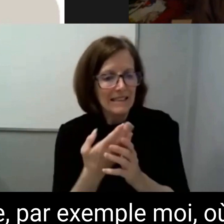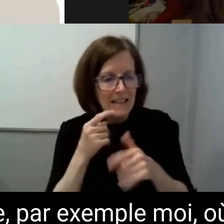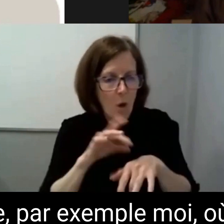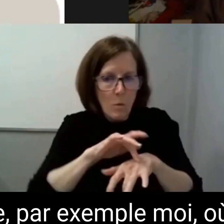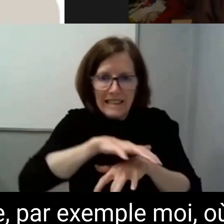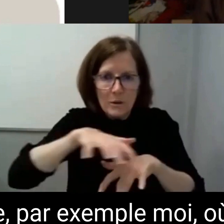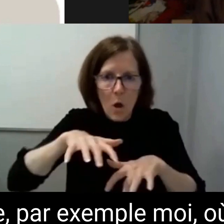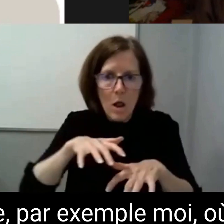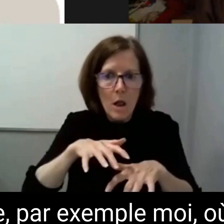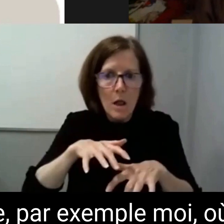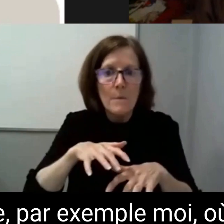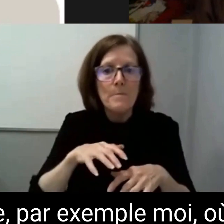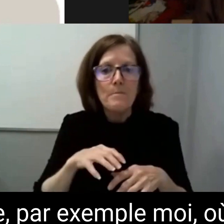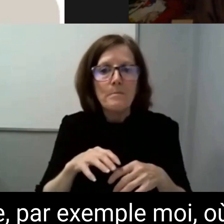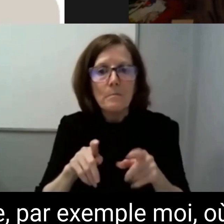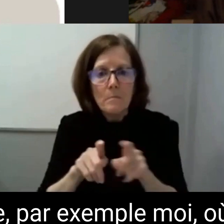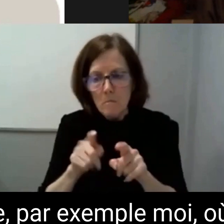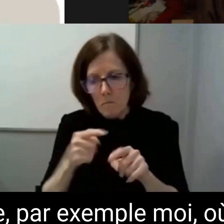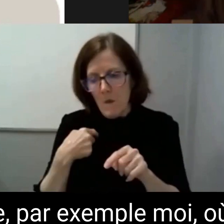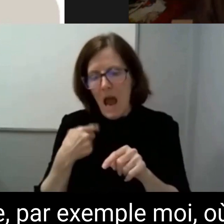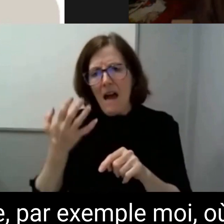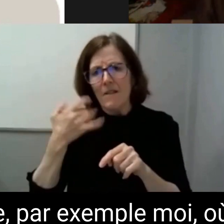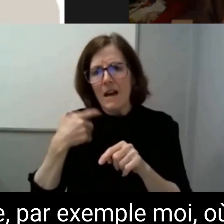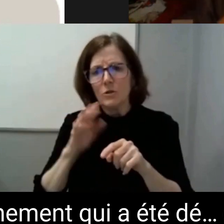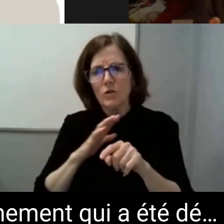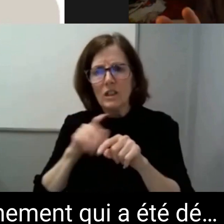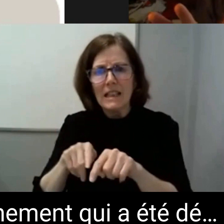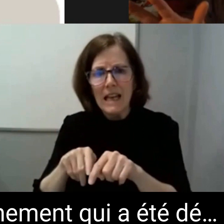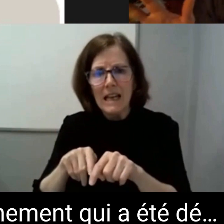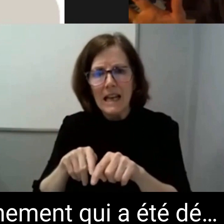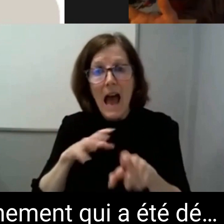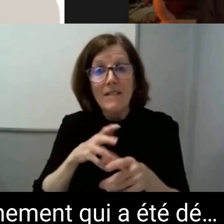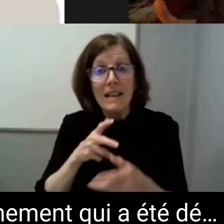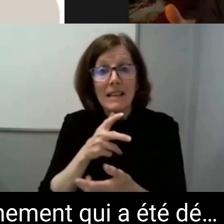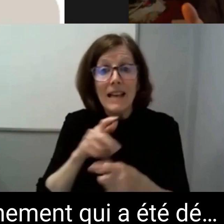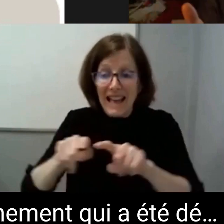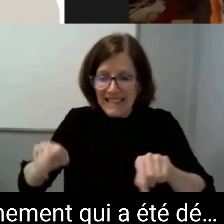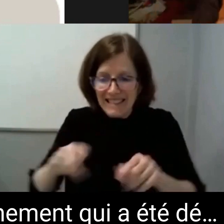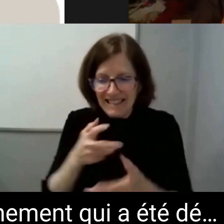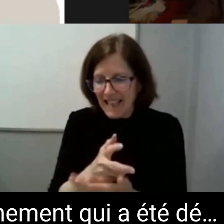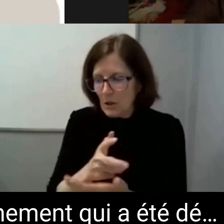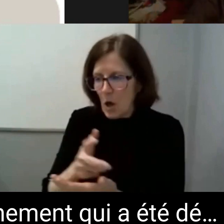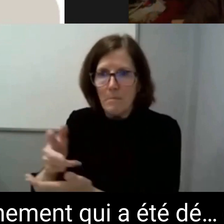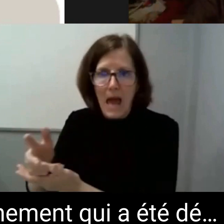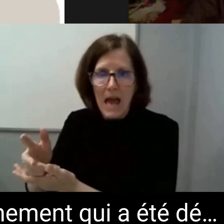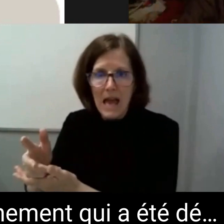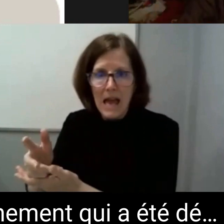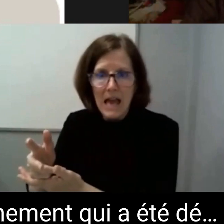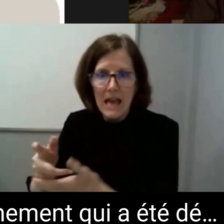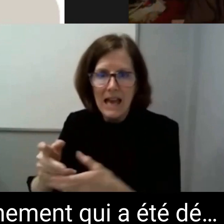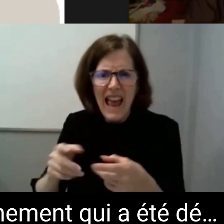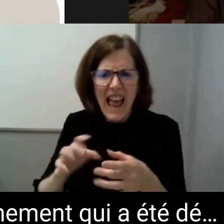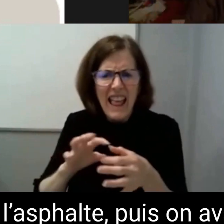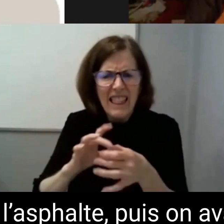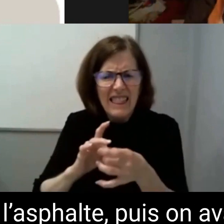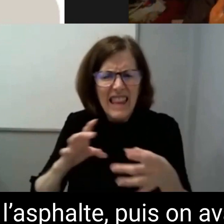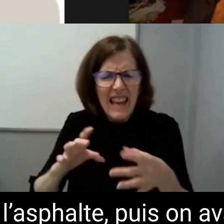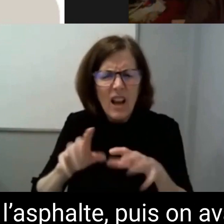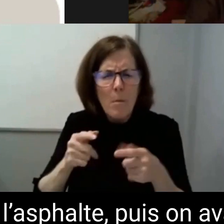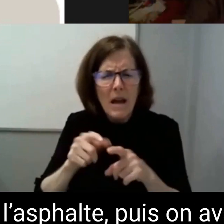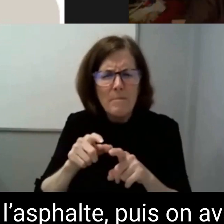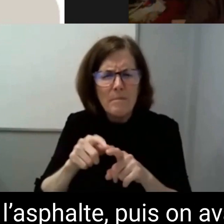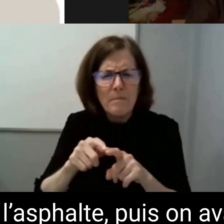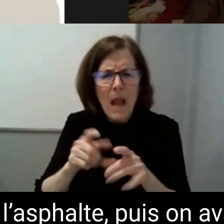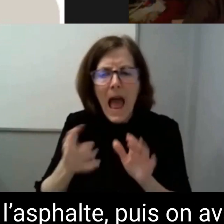exemple, moi, où j'étais, c'était un stationnement qui a été comment ils disent, on a